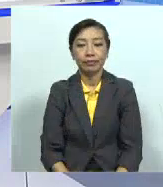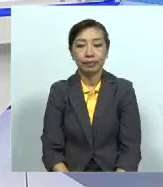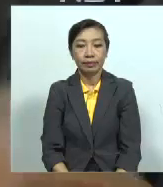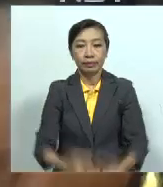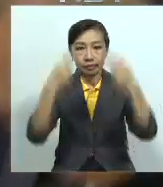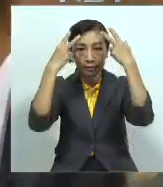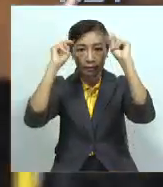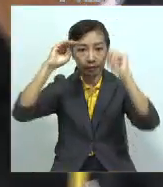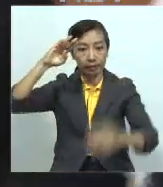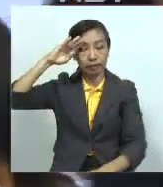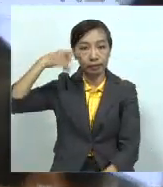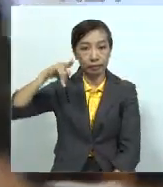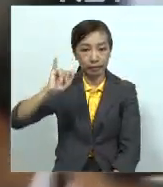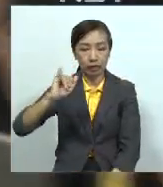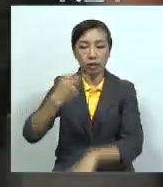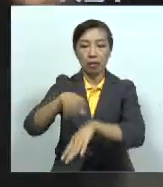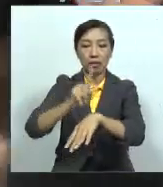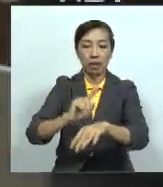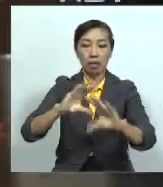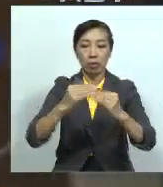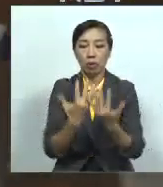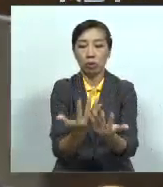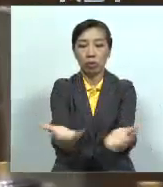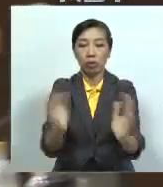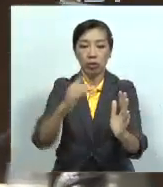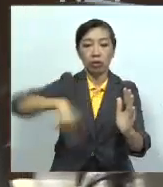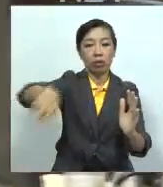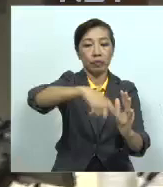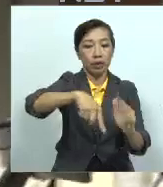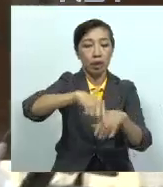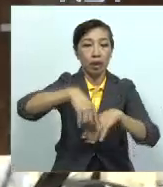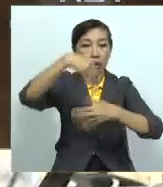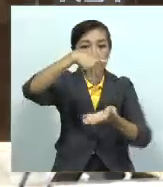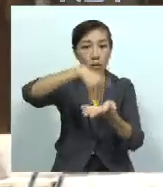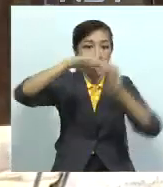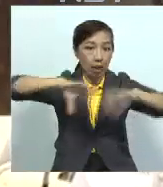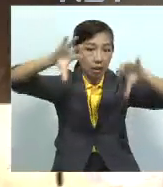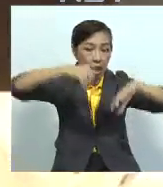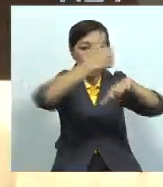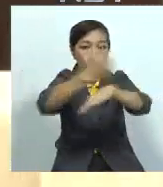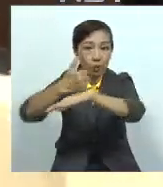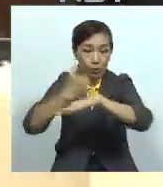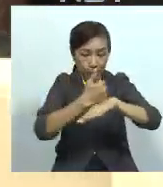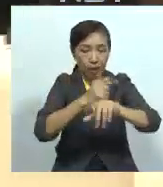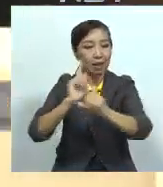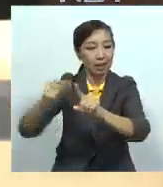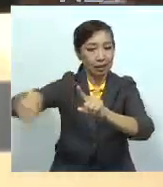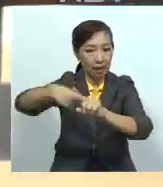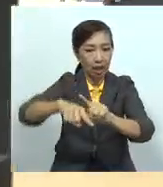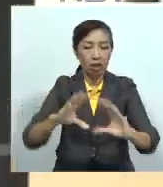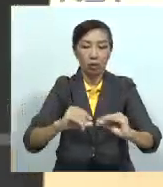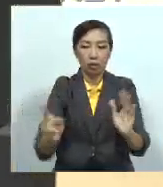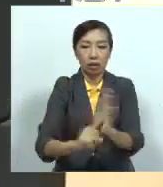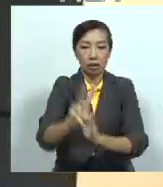พลเอกประยุทธ์จันทร์โอชานายกรัฐมนตรีเป็นประธานการประชุมคณะหัวหน้าส่วนราชการระดับกระทรวงหรือเทียบเท่าครั้ง